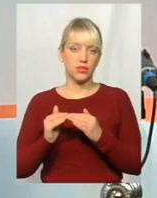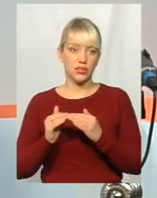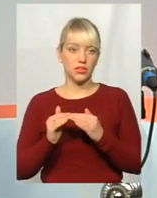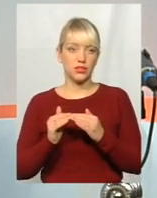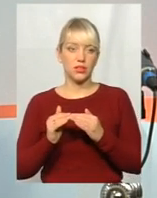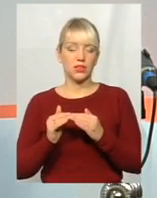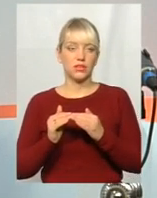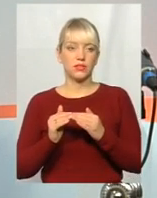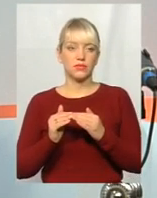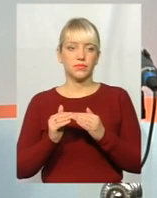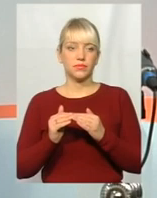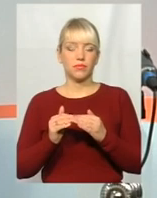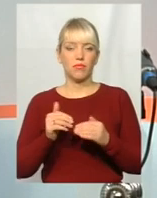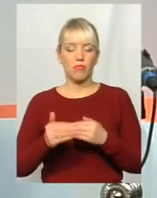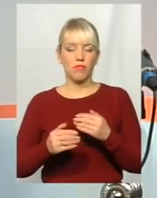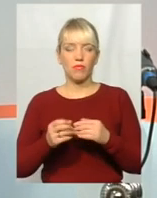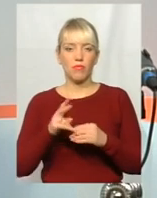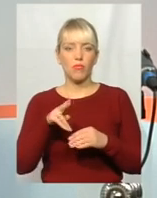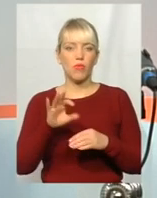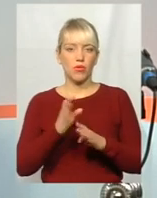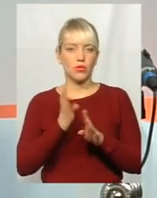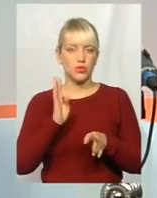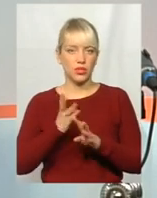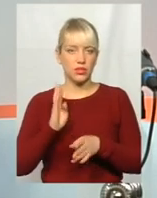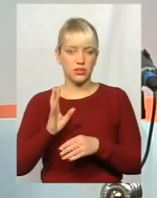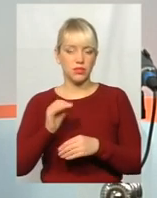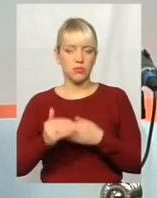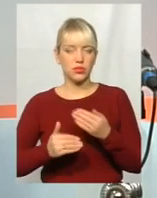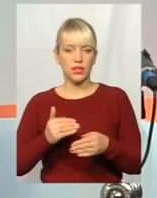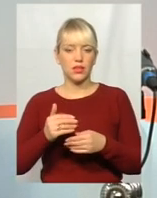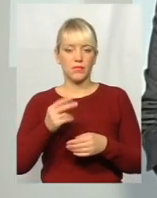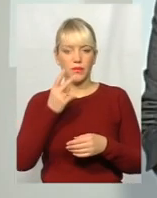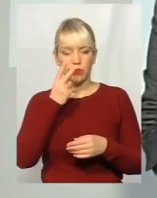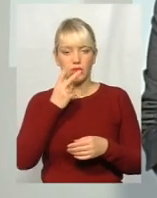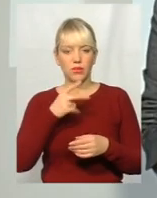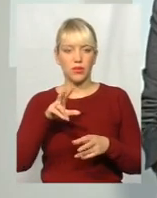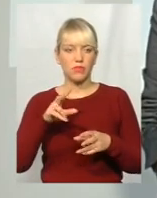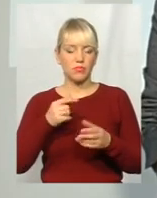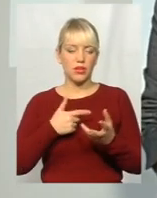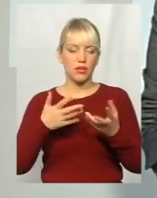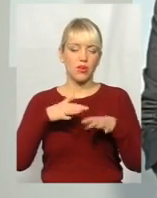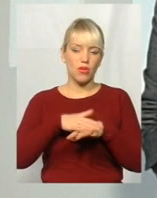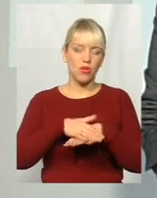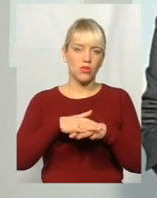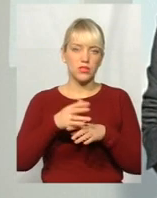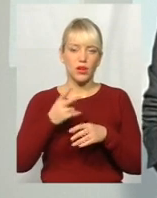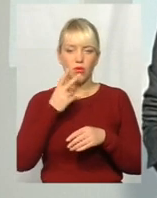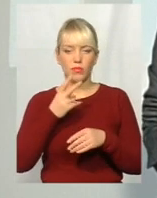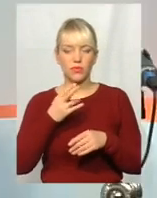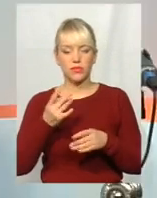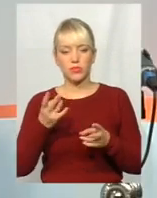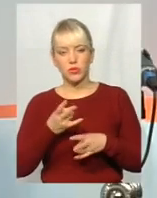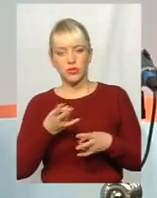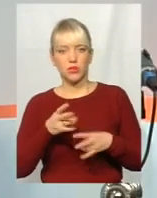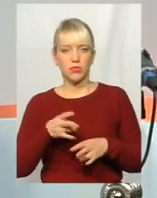черговість, послідовність ми вже плануємо відповідно до раціональності. Раціональність того питання, да.